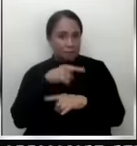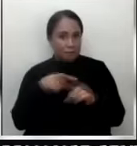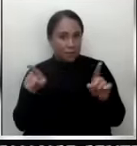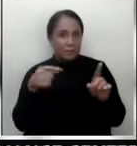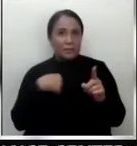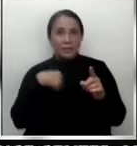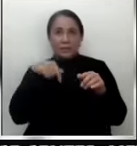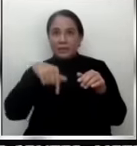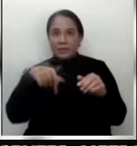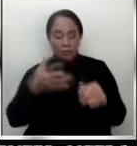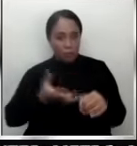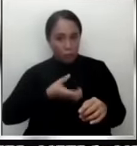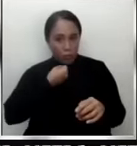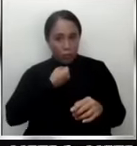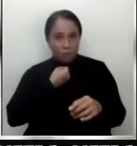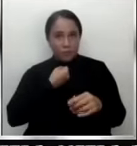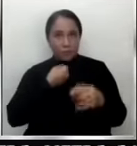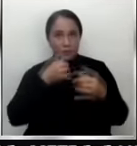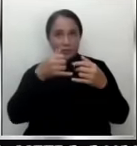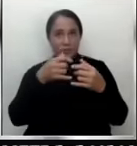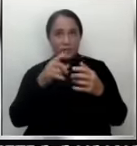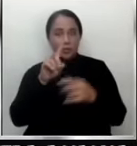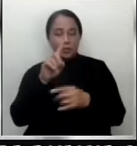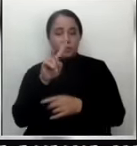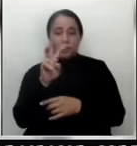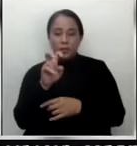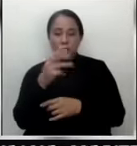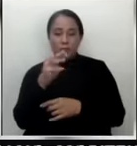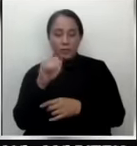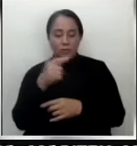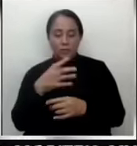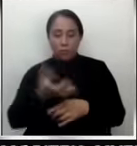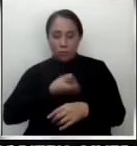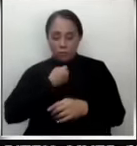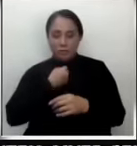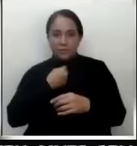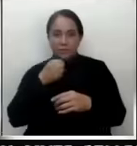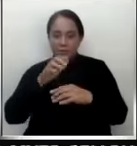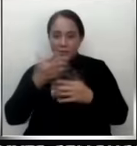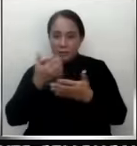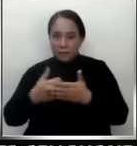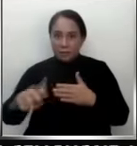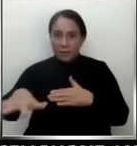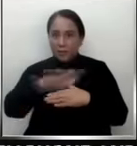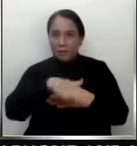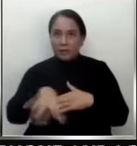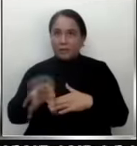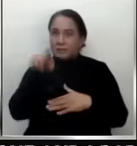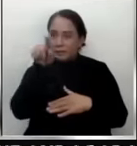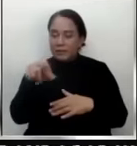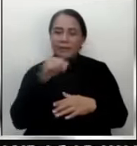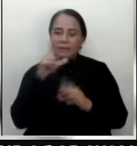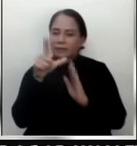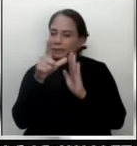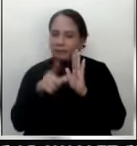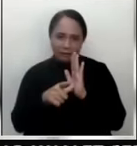our 200-mile exclusive economic zone. Sila ang squatter, illegal occupant sila